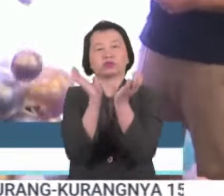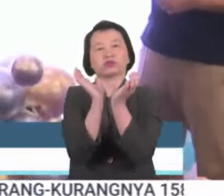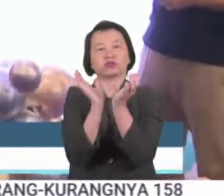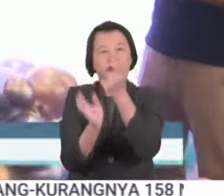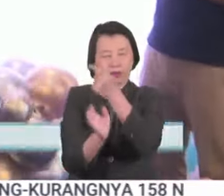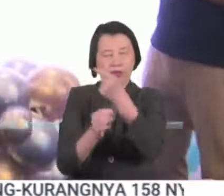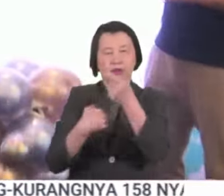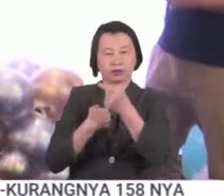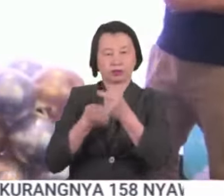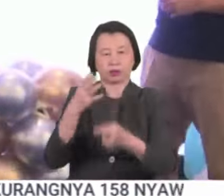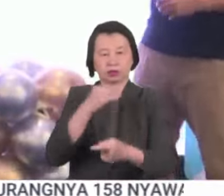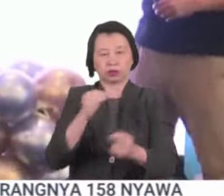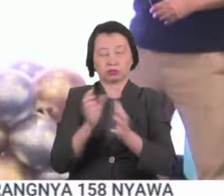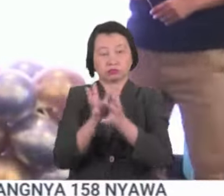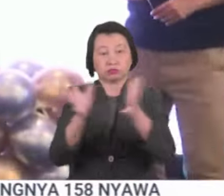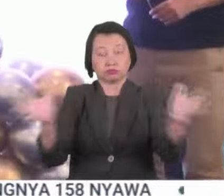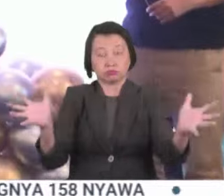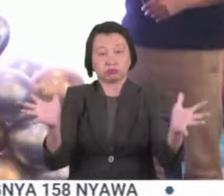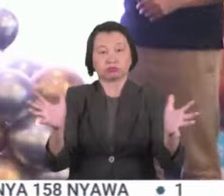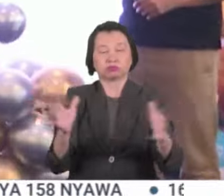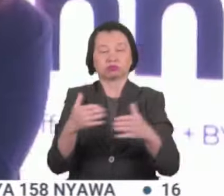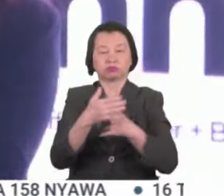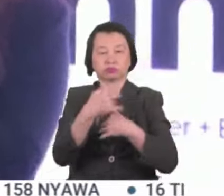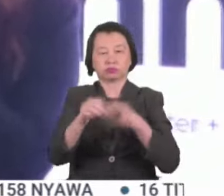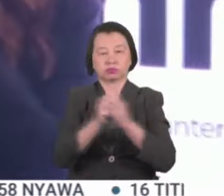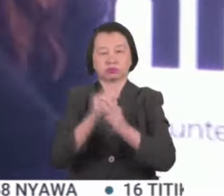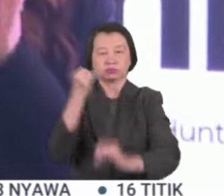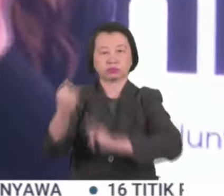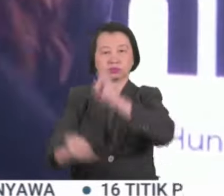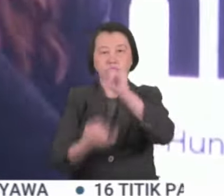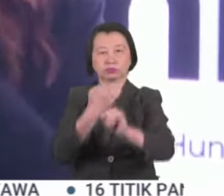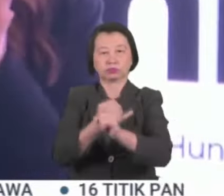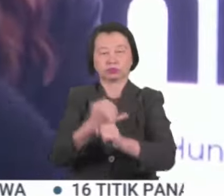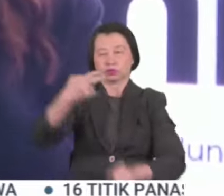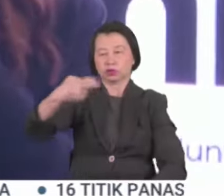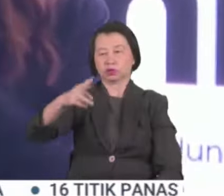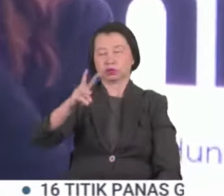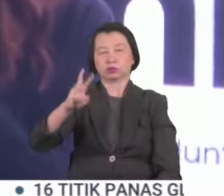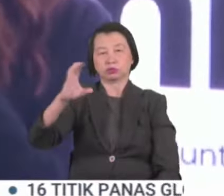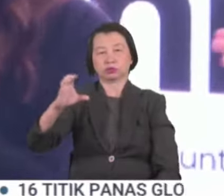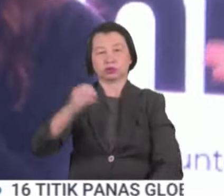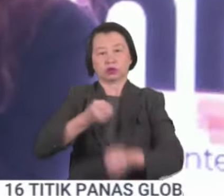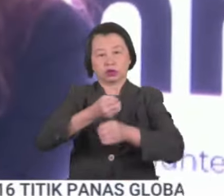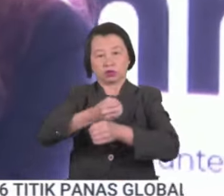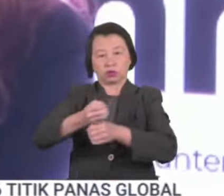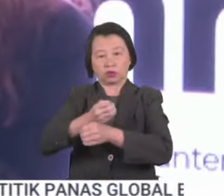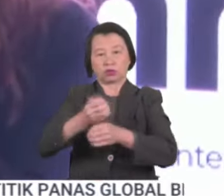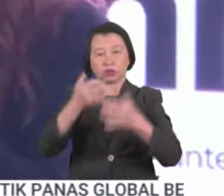Selain berfokus mengembangkan sayap perniagaan ke pasaran antarabangsa, HWC Coffee